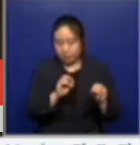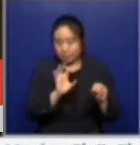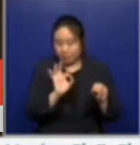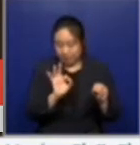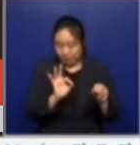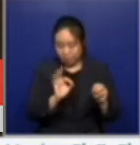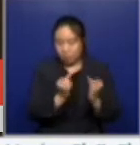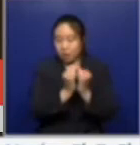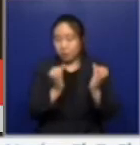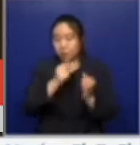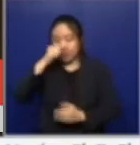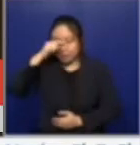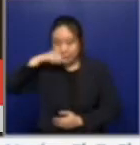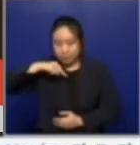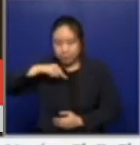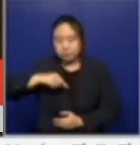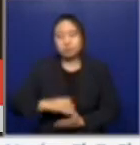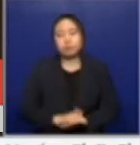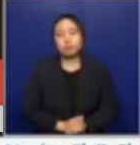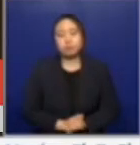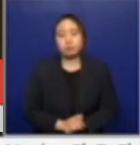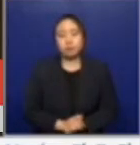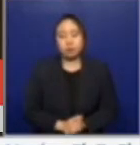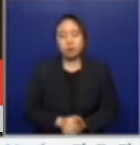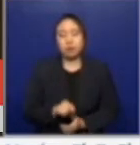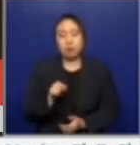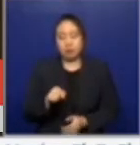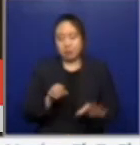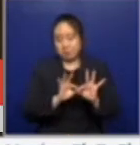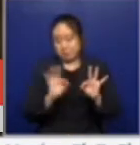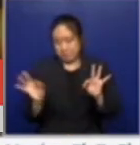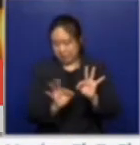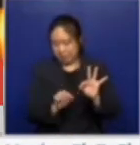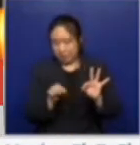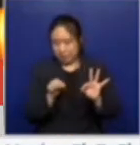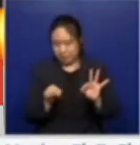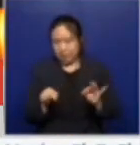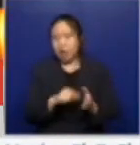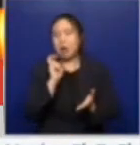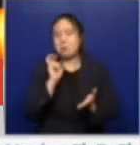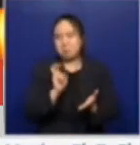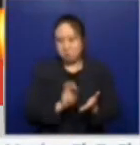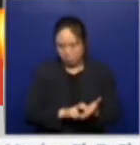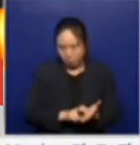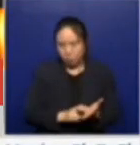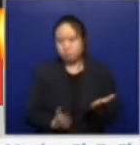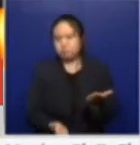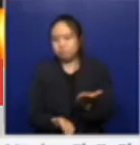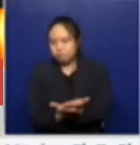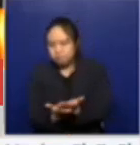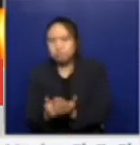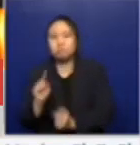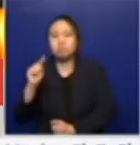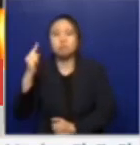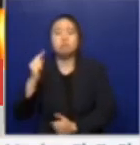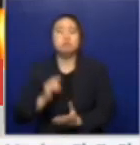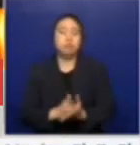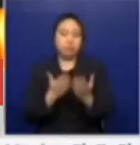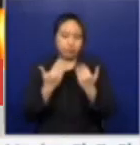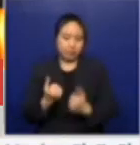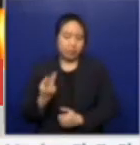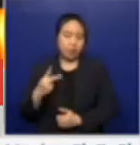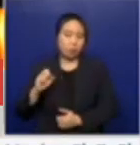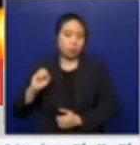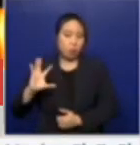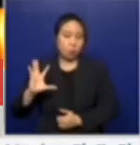นูญแห่งราชอาณาจักรไทยก็ได้บัญญัติรับรองให้อีกชั้นหนึ่งเมื่อคณะรักษาความส